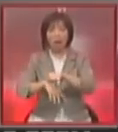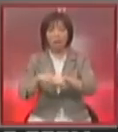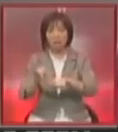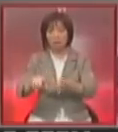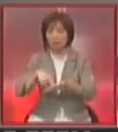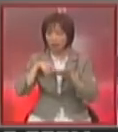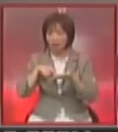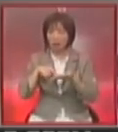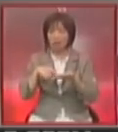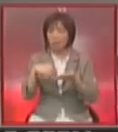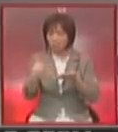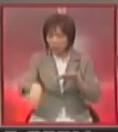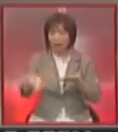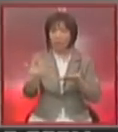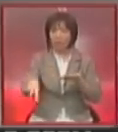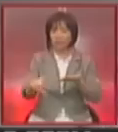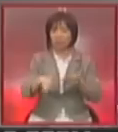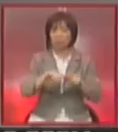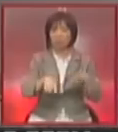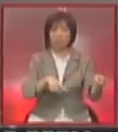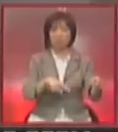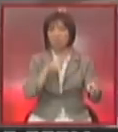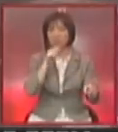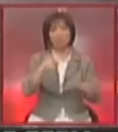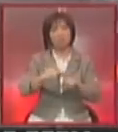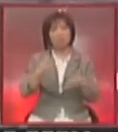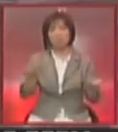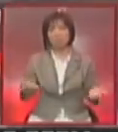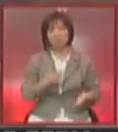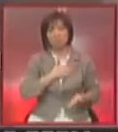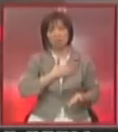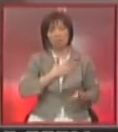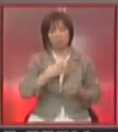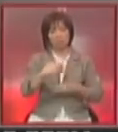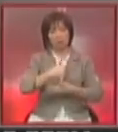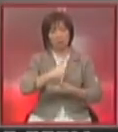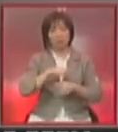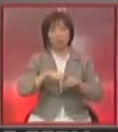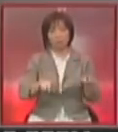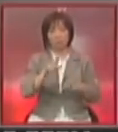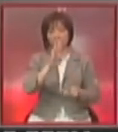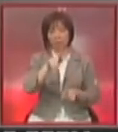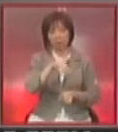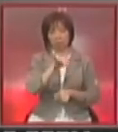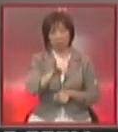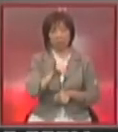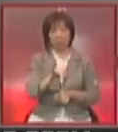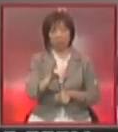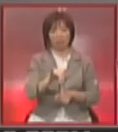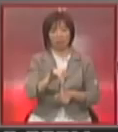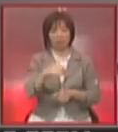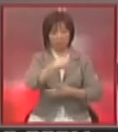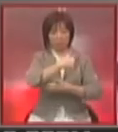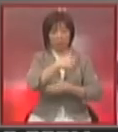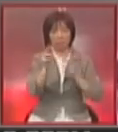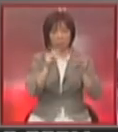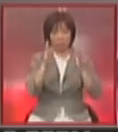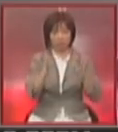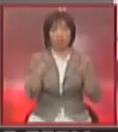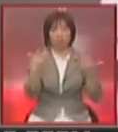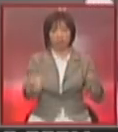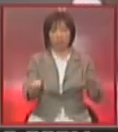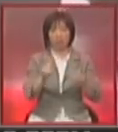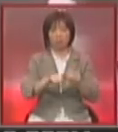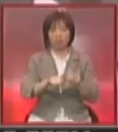daw galing sa banko nila ang dokumentong yan. Samantala, sumalang na rin itong bank manager ng BPI ngayon sa witness stand at katatapos-tapos lamang ngayon